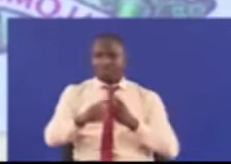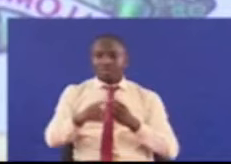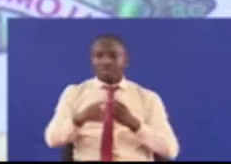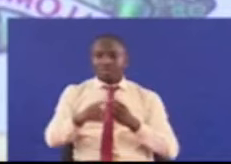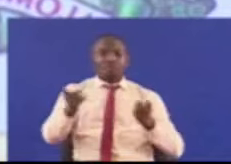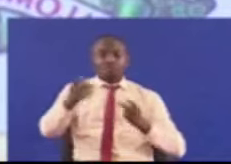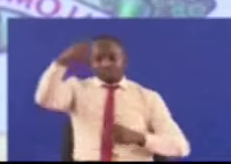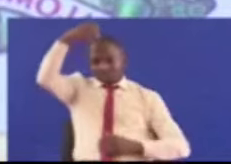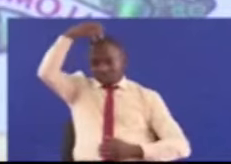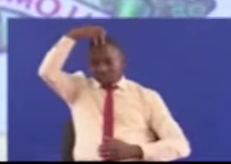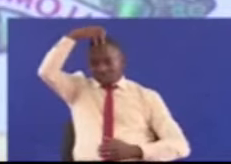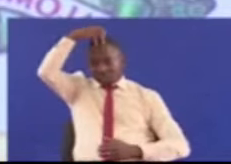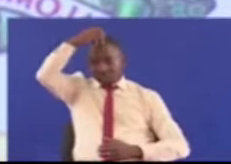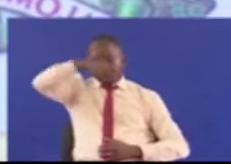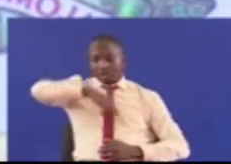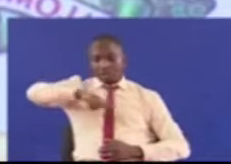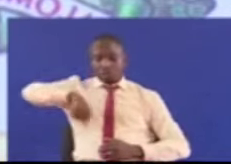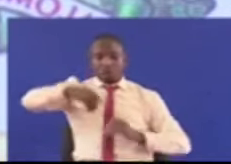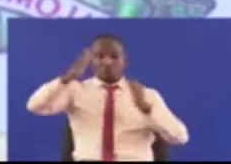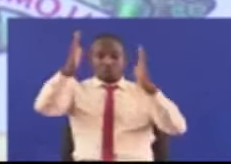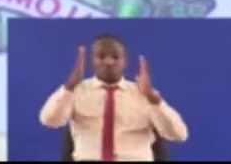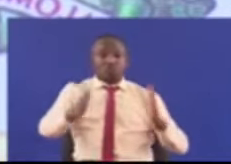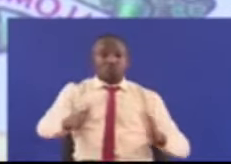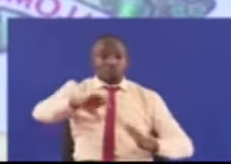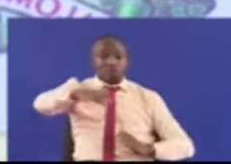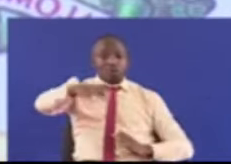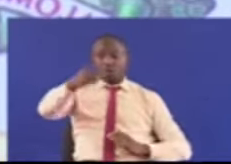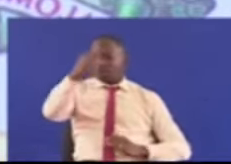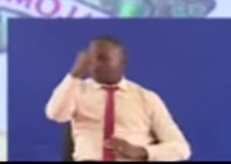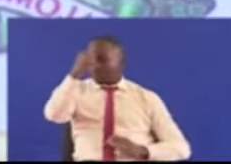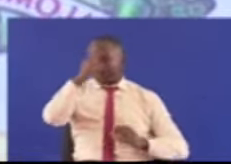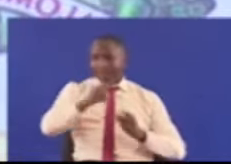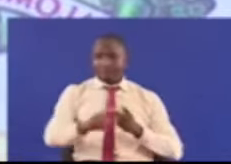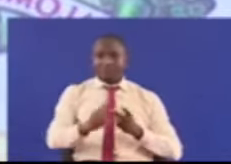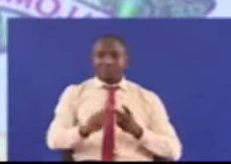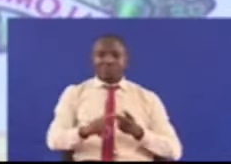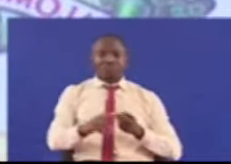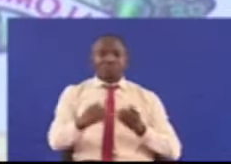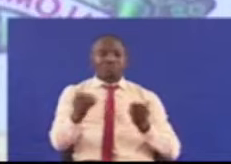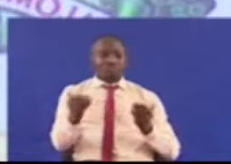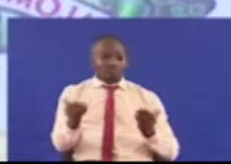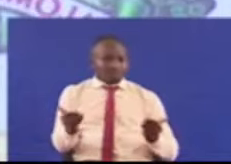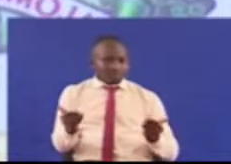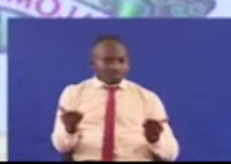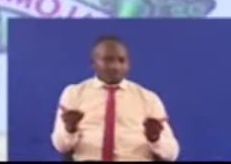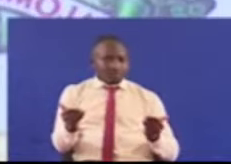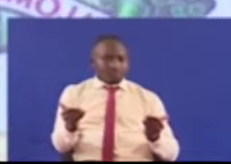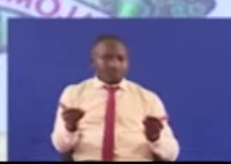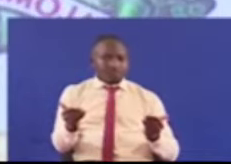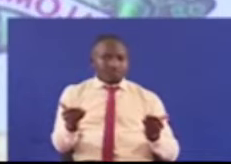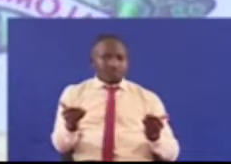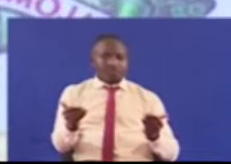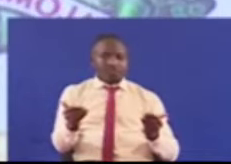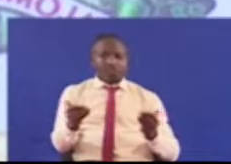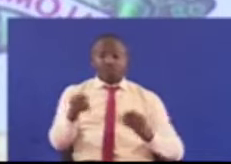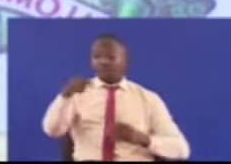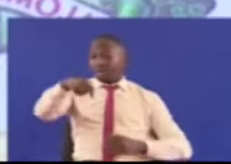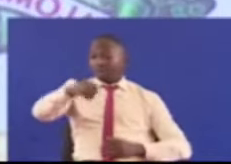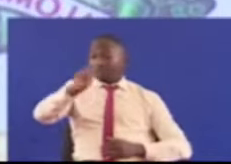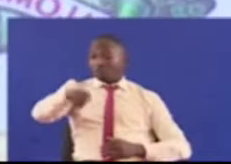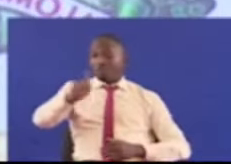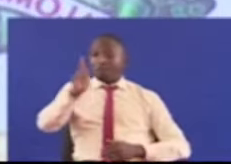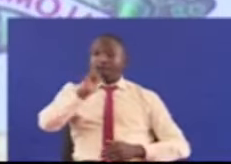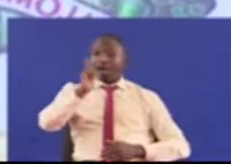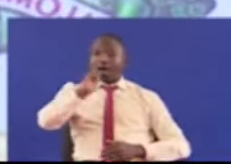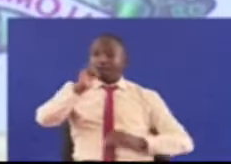lakini pia wetu mkuu wa mkoa wa Dodoma. Na hapa jamani, yupo